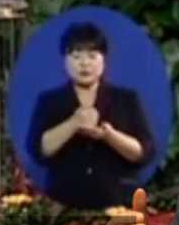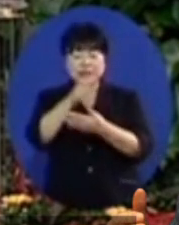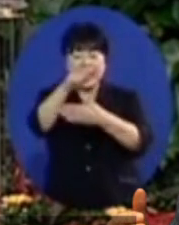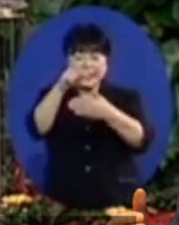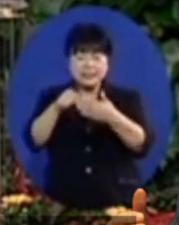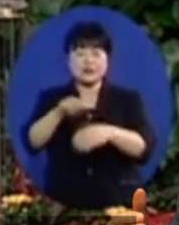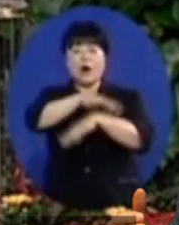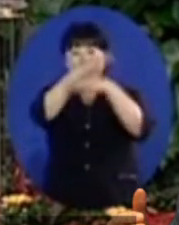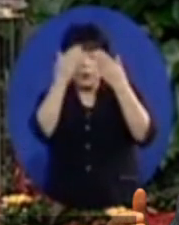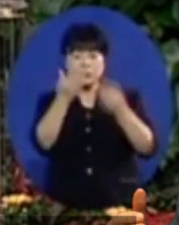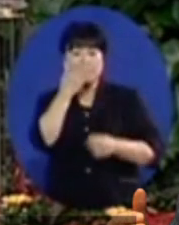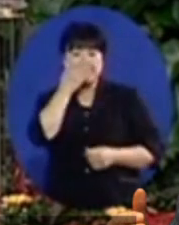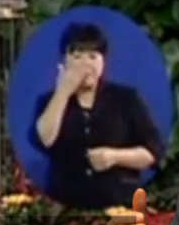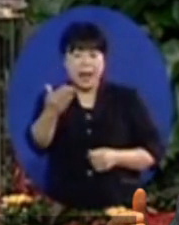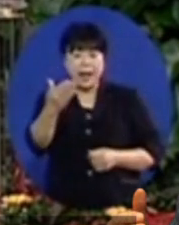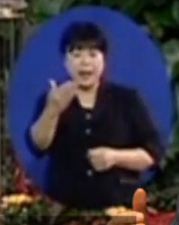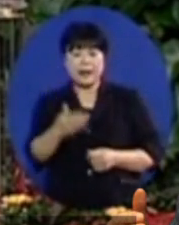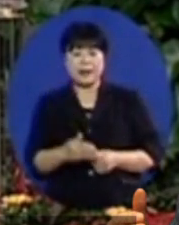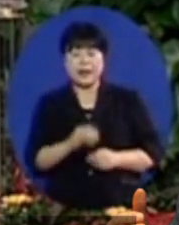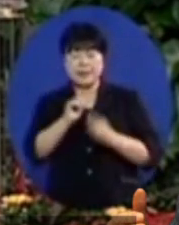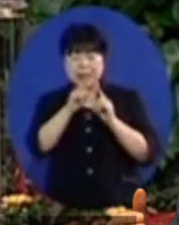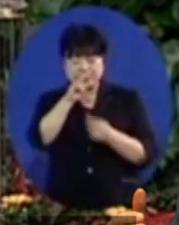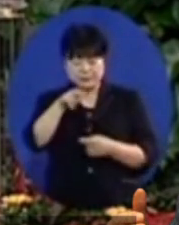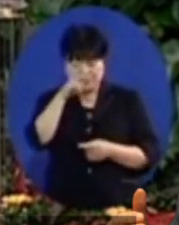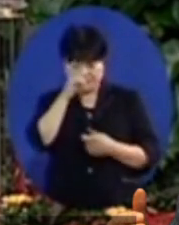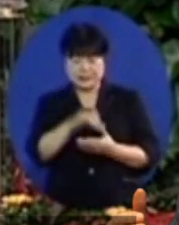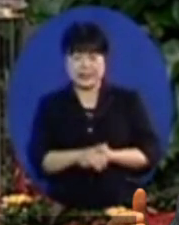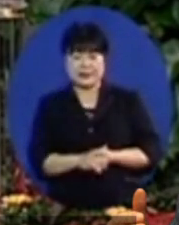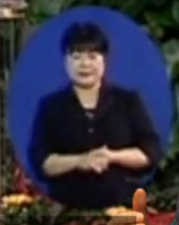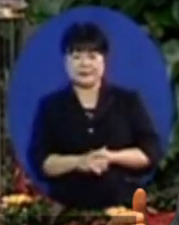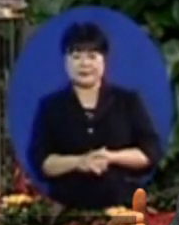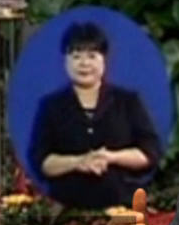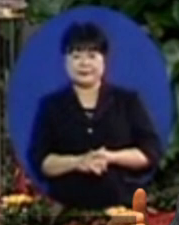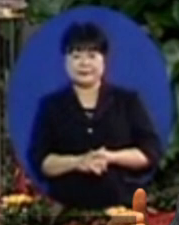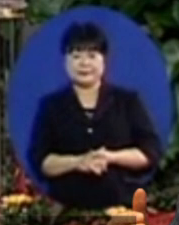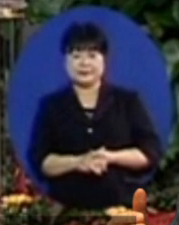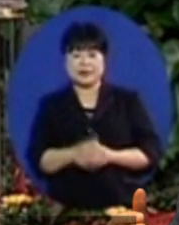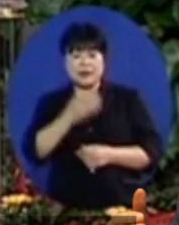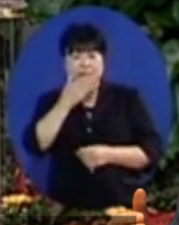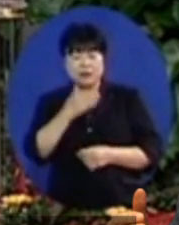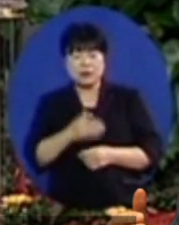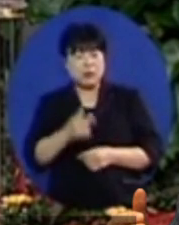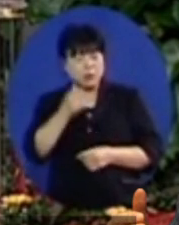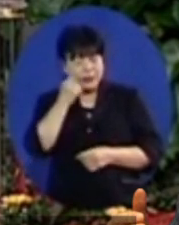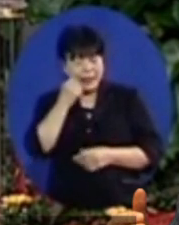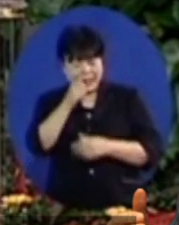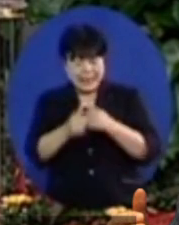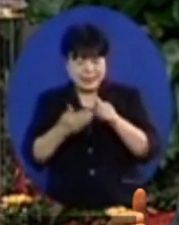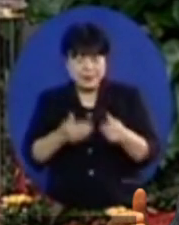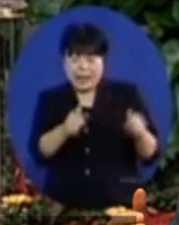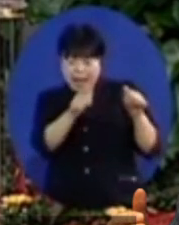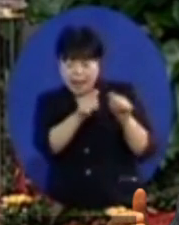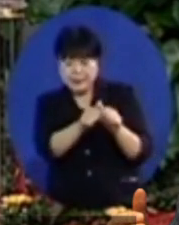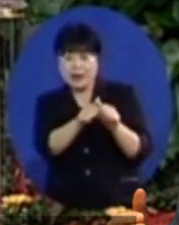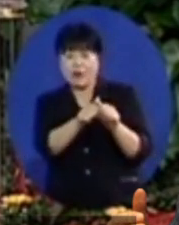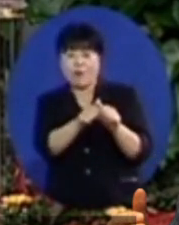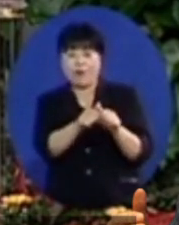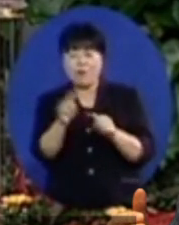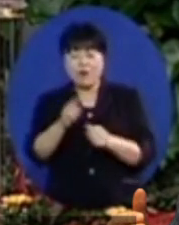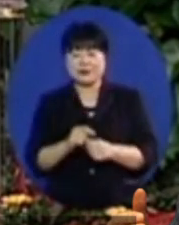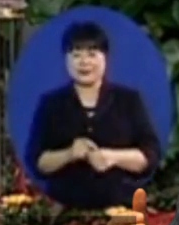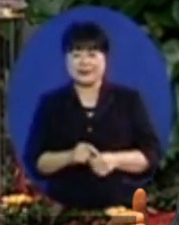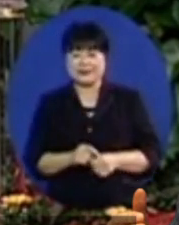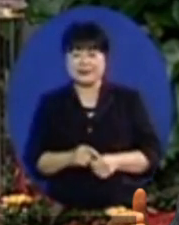것을 할 수 있다고 성경은 말하고 있는 것입니다. 우리는 할 수 없을 때 하나님이 함께 하심으로